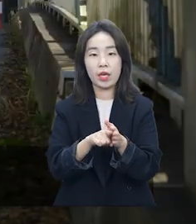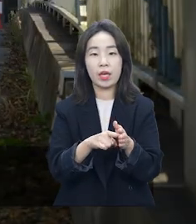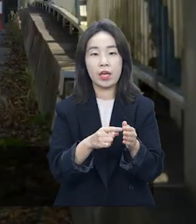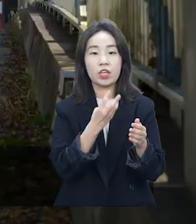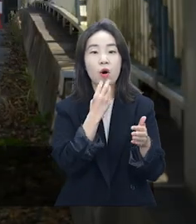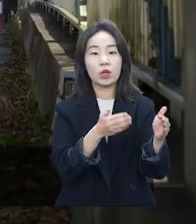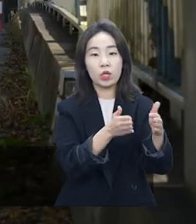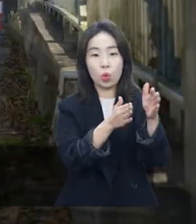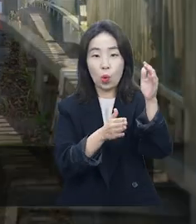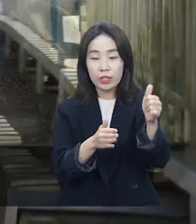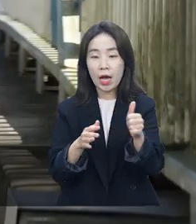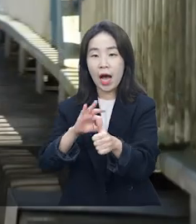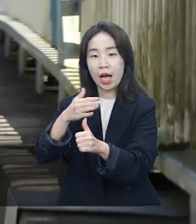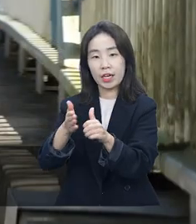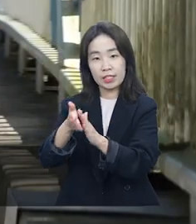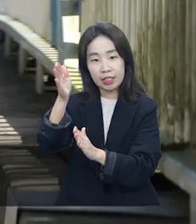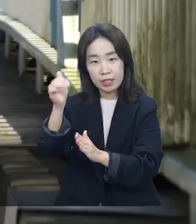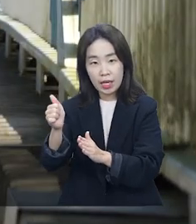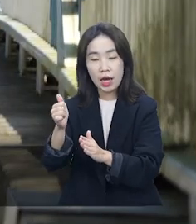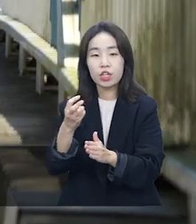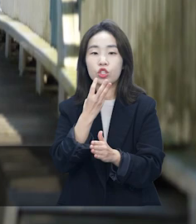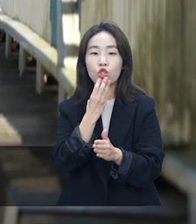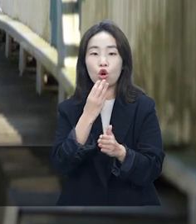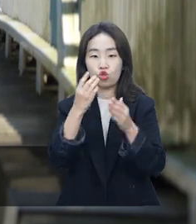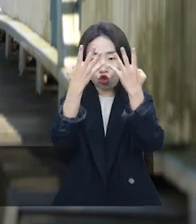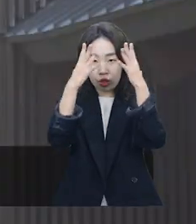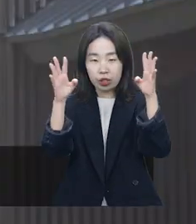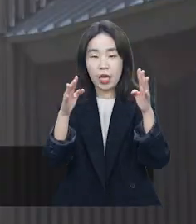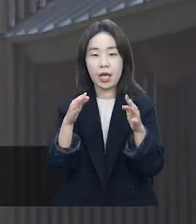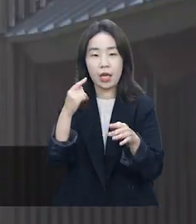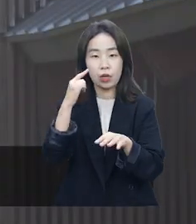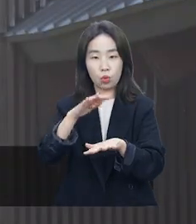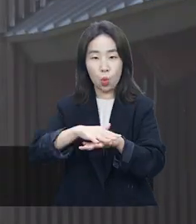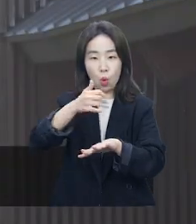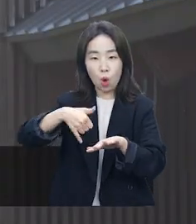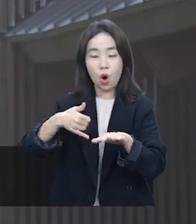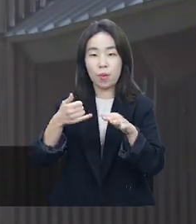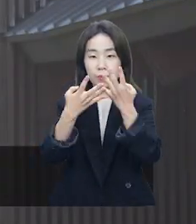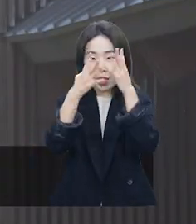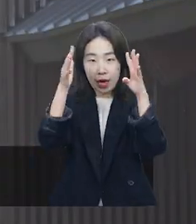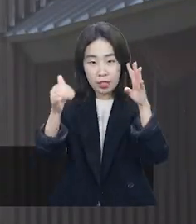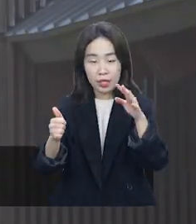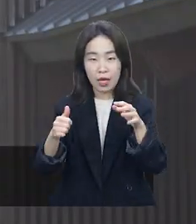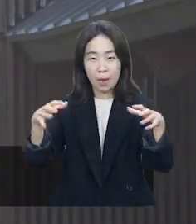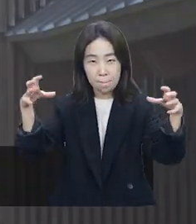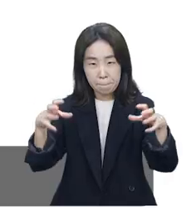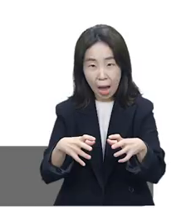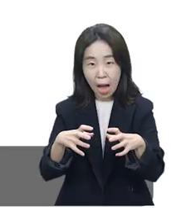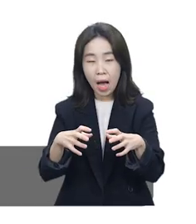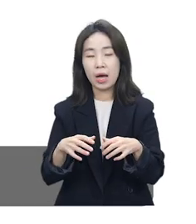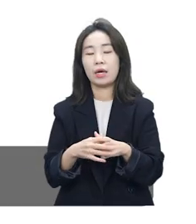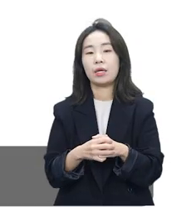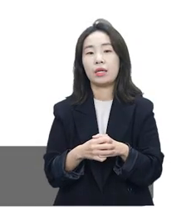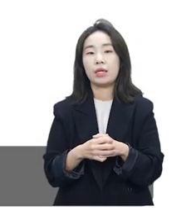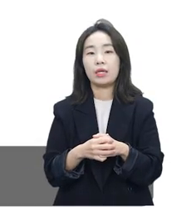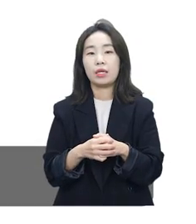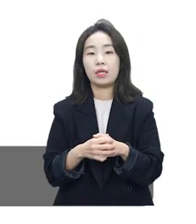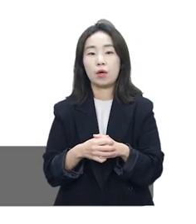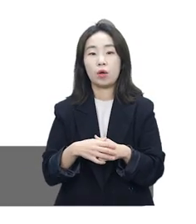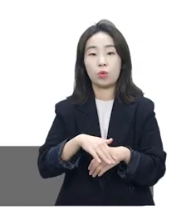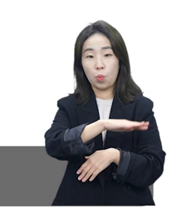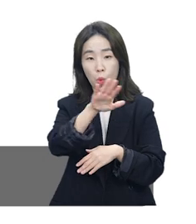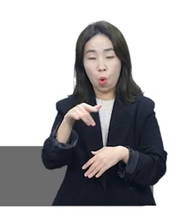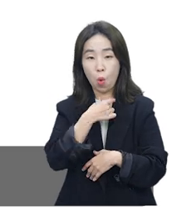경기도지사와 최대호 안양시장, 서울대 농업생명과학대학장 등 관계기관장이 한자리에 모였는데요. 이 모두의